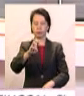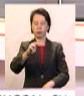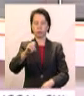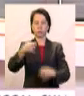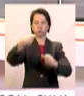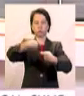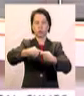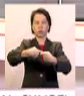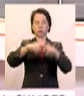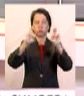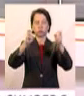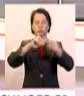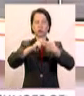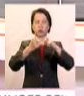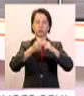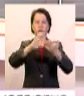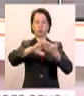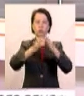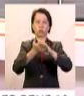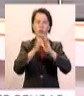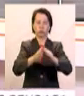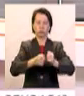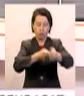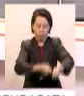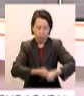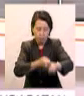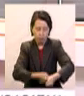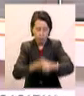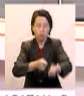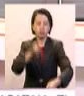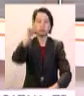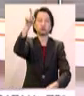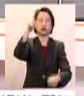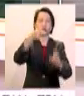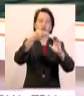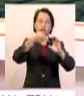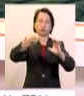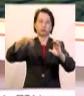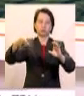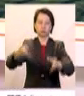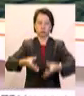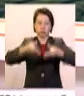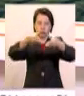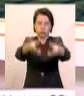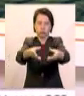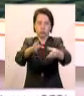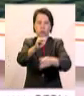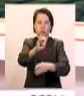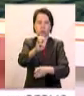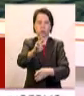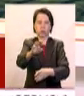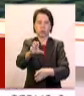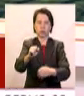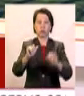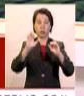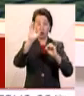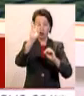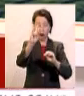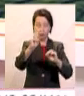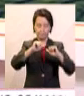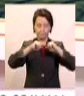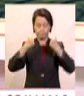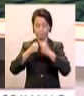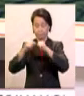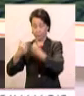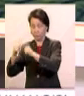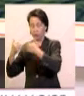berkaitan isu semasa komuniti pekebun di Cameron Highlands. Penyerahan memorandum oleh 6 persatuan pekebun utama itu